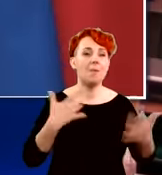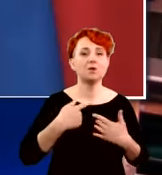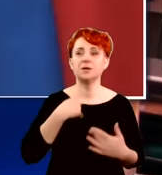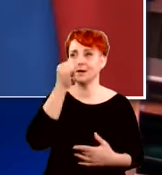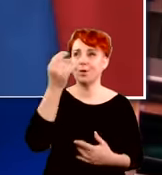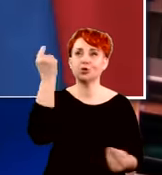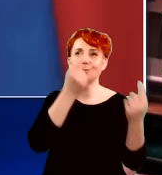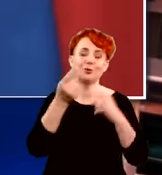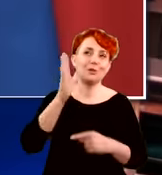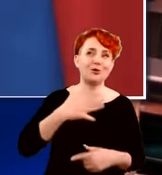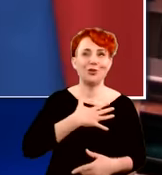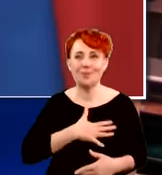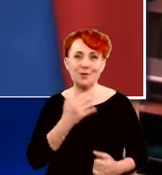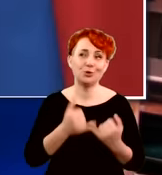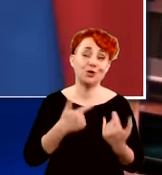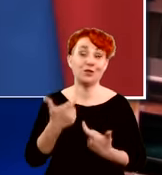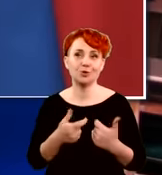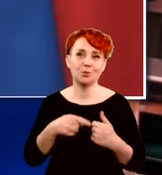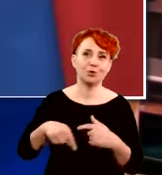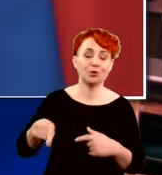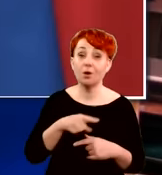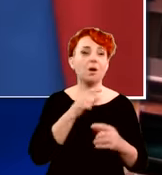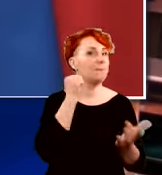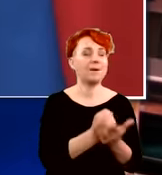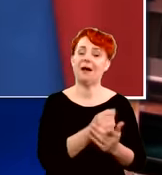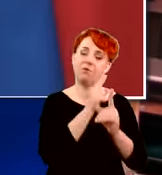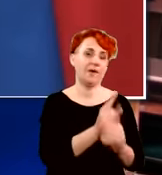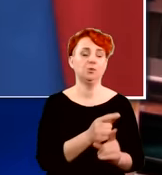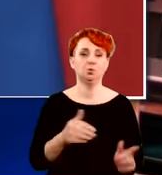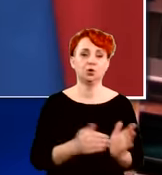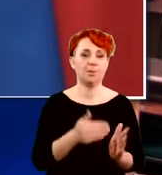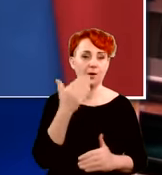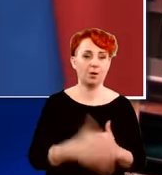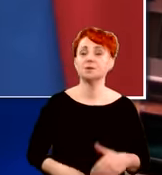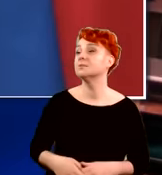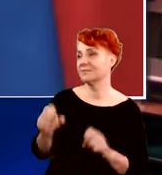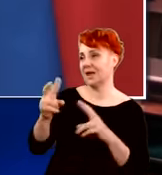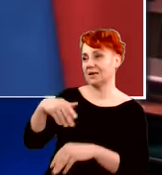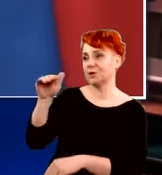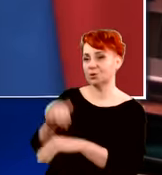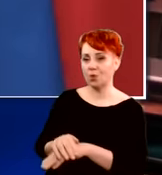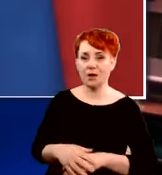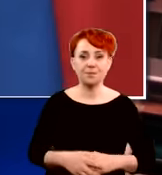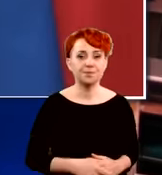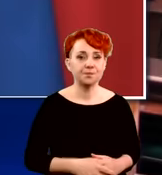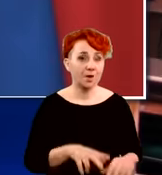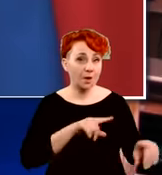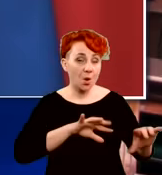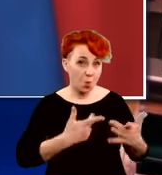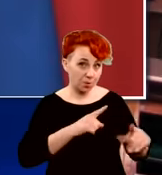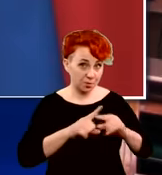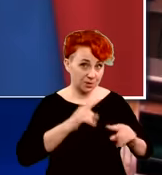będzie niemiło, jak czegoś nie zrobi. No to prawo jest prawem. Zgadza się. No to, to znaczy, że popełnił błąd wtedy,